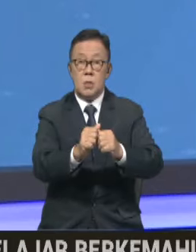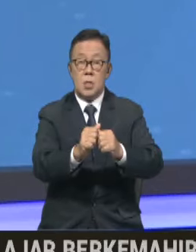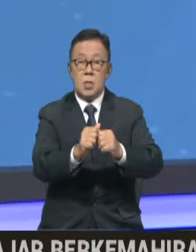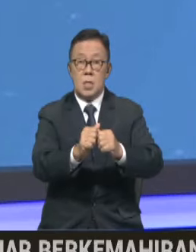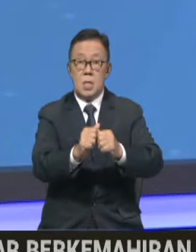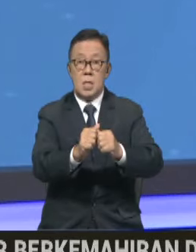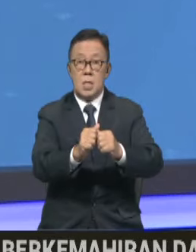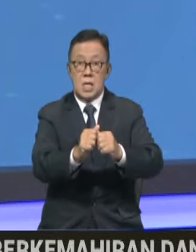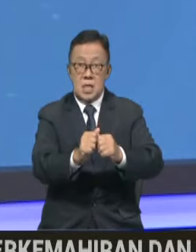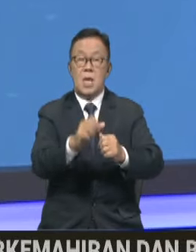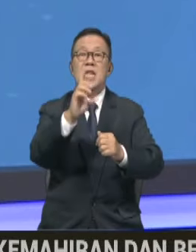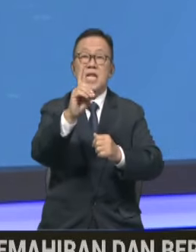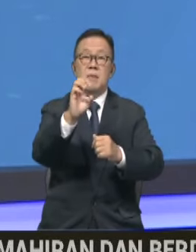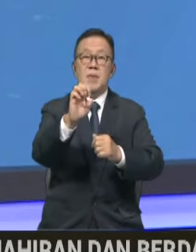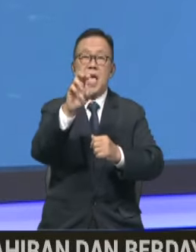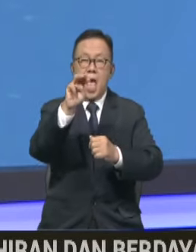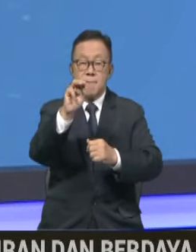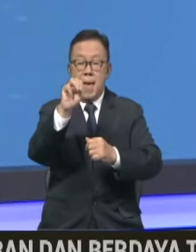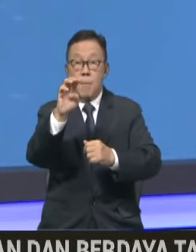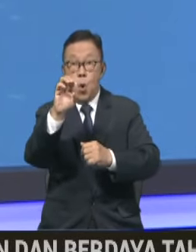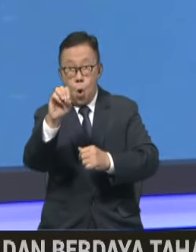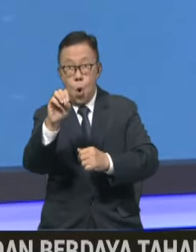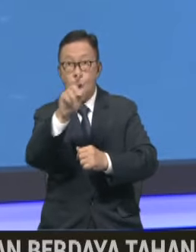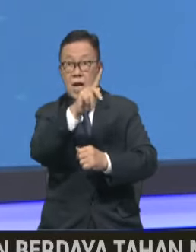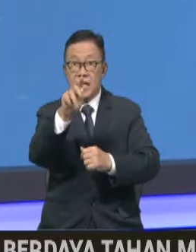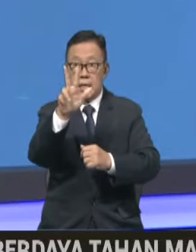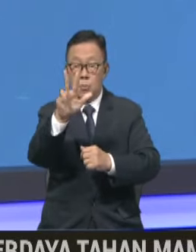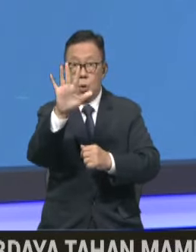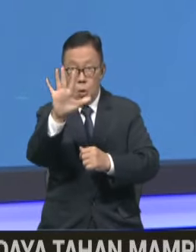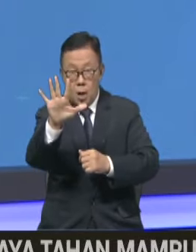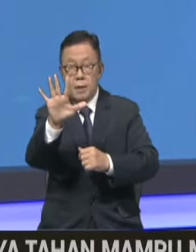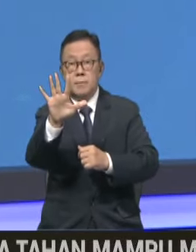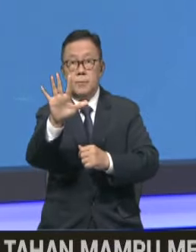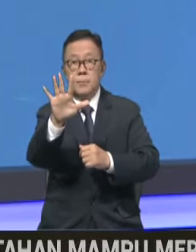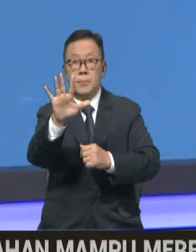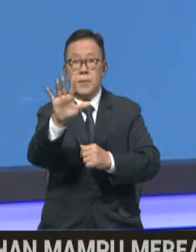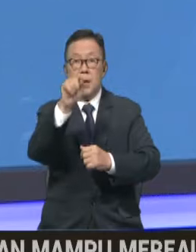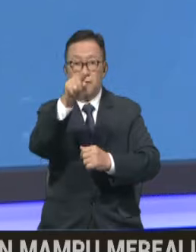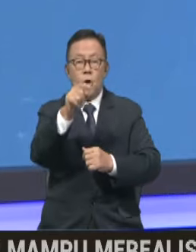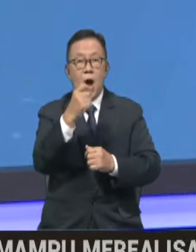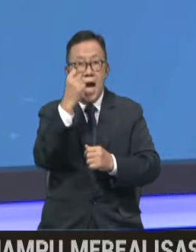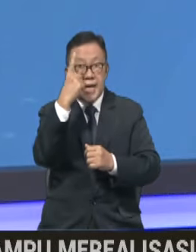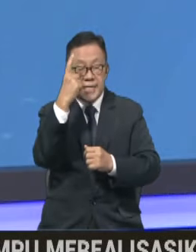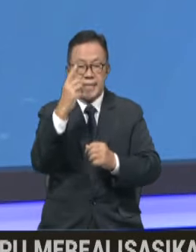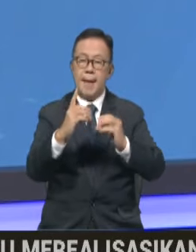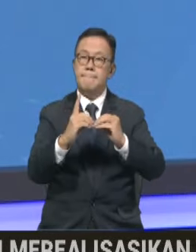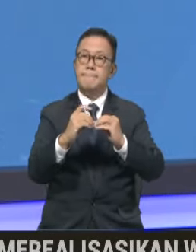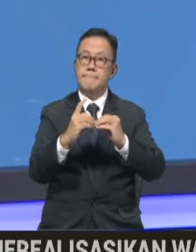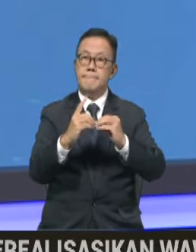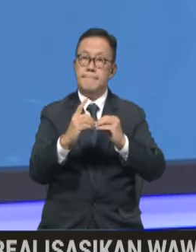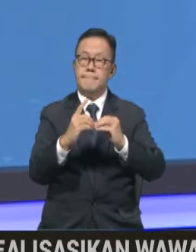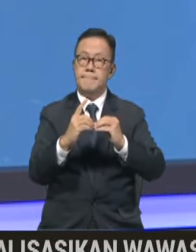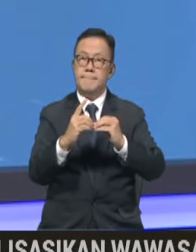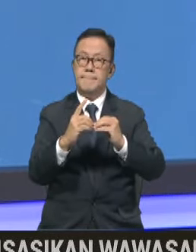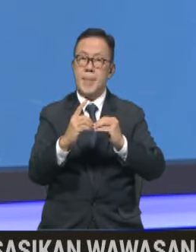eksekutif EDP MMO kali ke-35 menyerahkan projek literasi digital di Dewan Jong